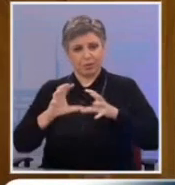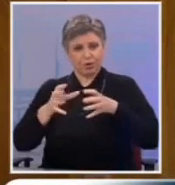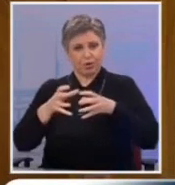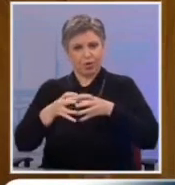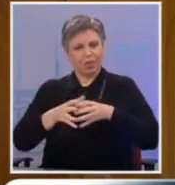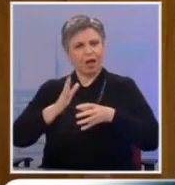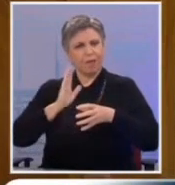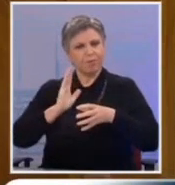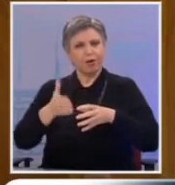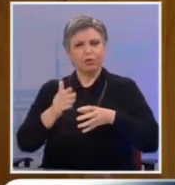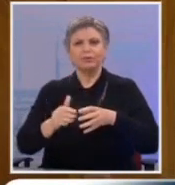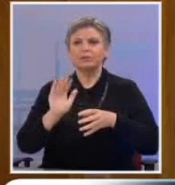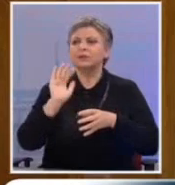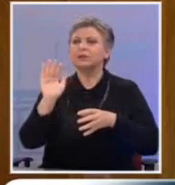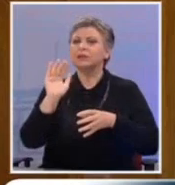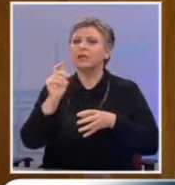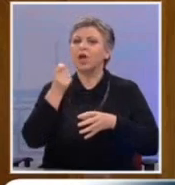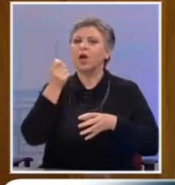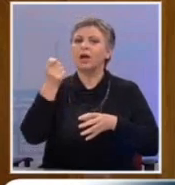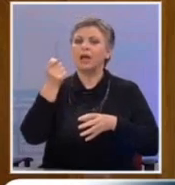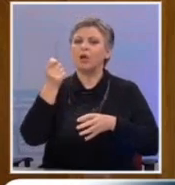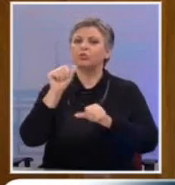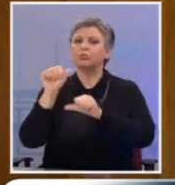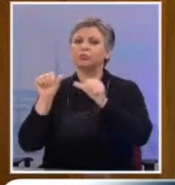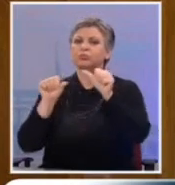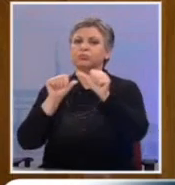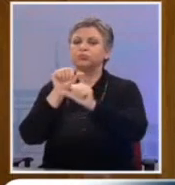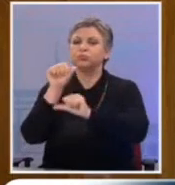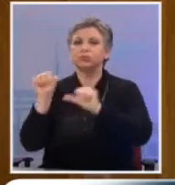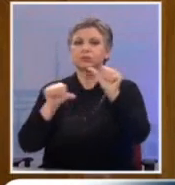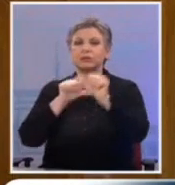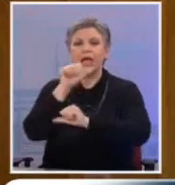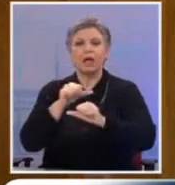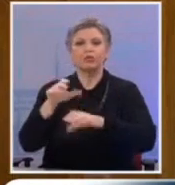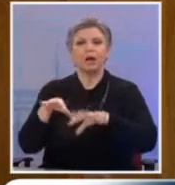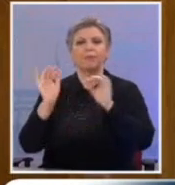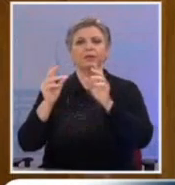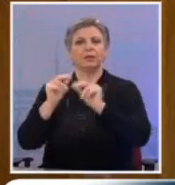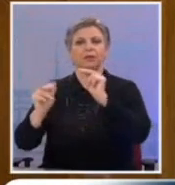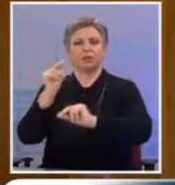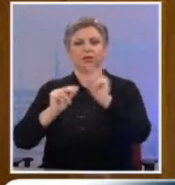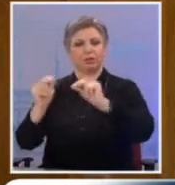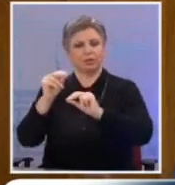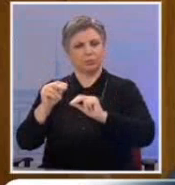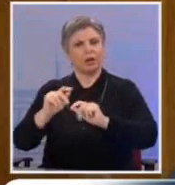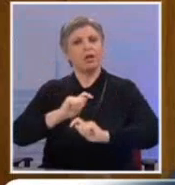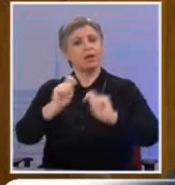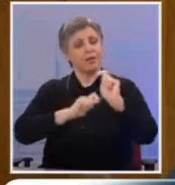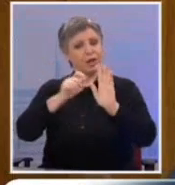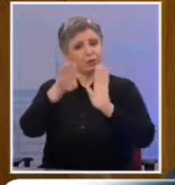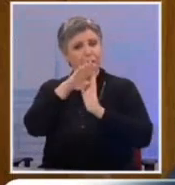μια αναδιαπραγμάτευση του χρέους και των δημοσιονομικών στόχων, έτσι ώστε να έχουμε ένα πρόγραμμα ανορθωτικό, ένα